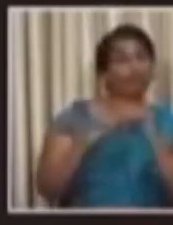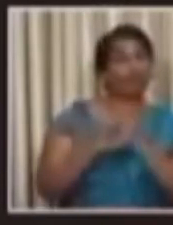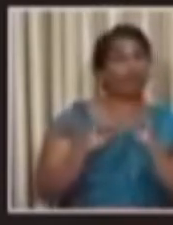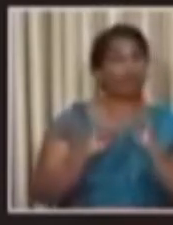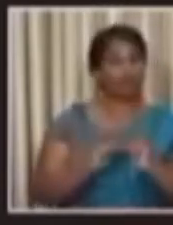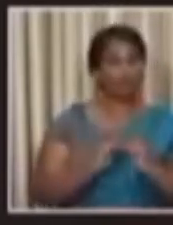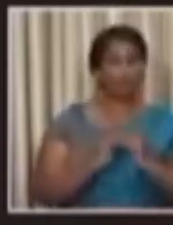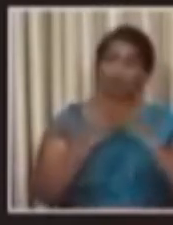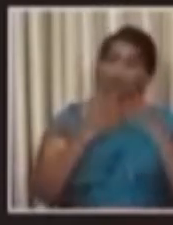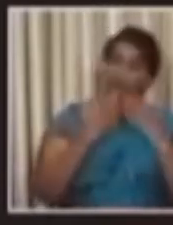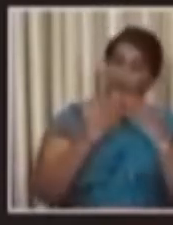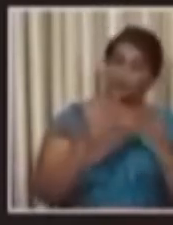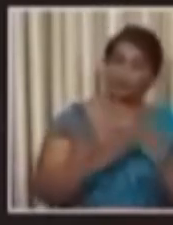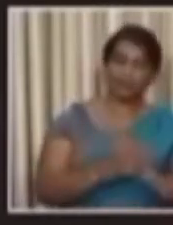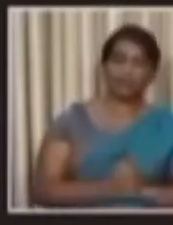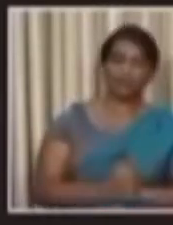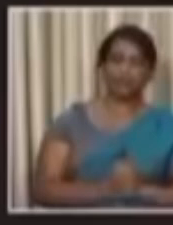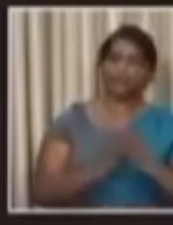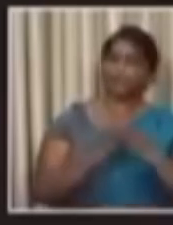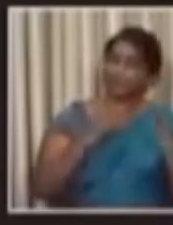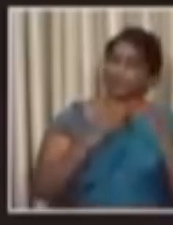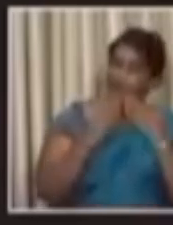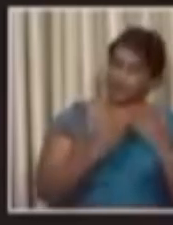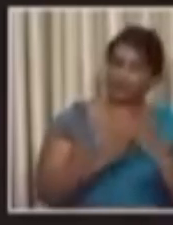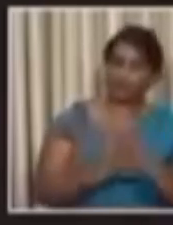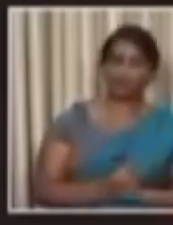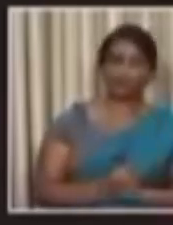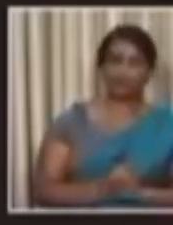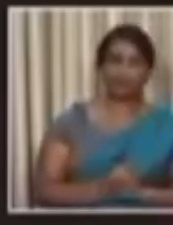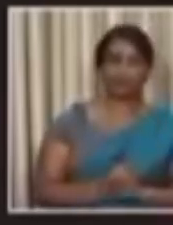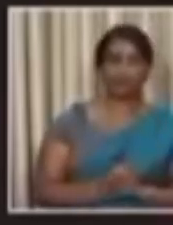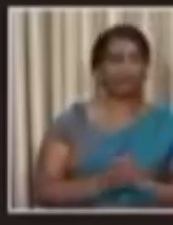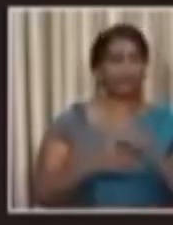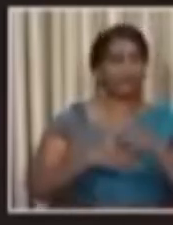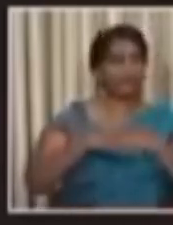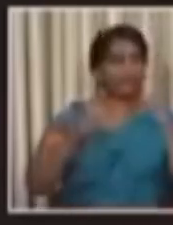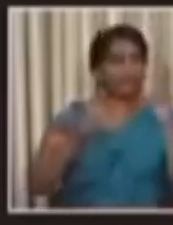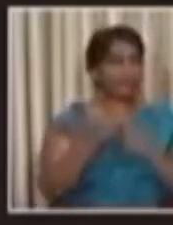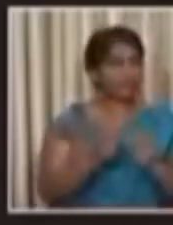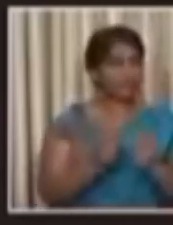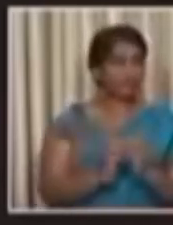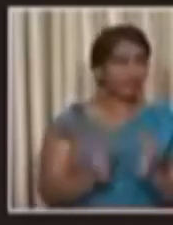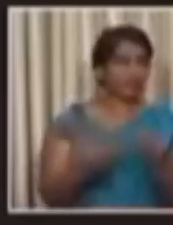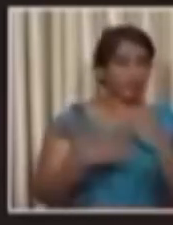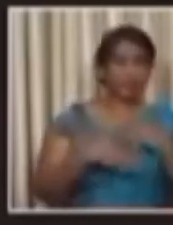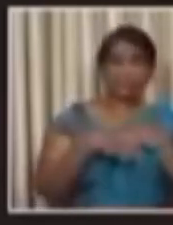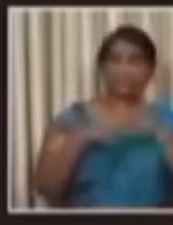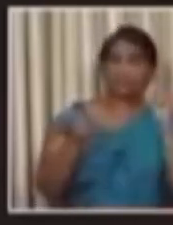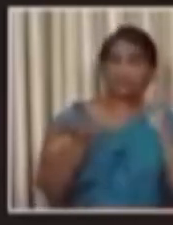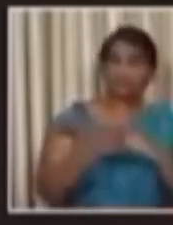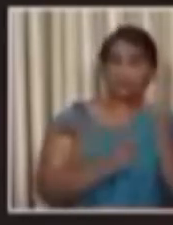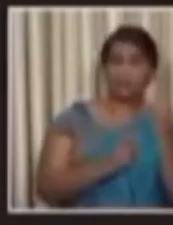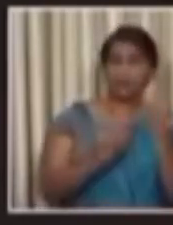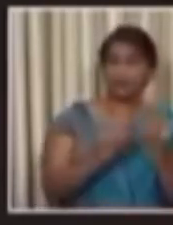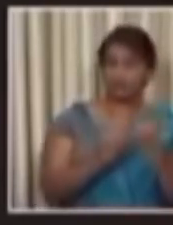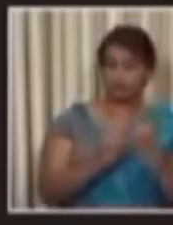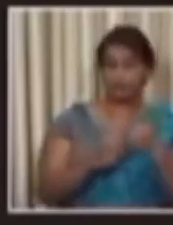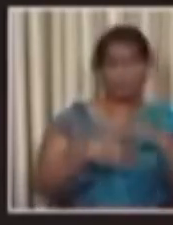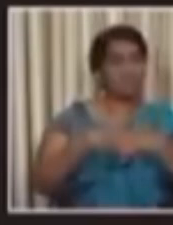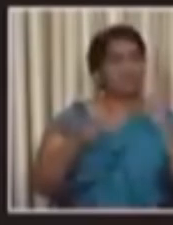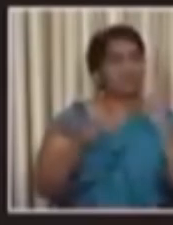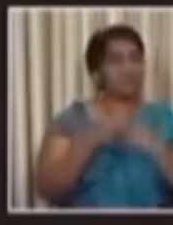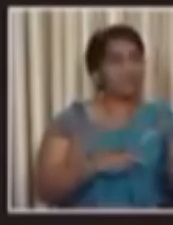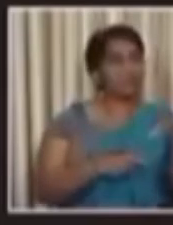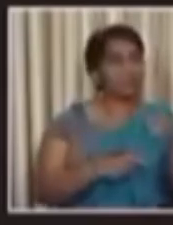උගන්වනවා. බොහොම ස්තුතියි, බොහොම ස්තුතියි ඒවට. ජාතිවාදයේ අවුස්සපු, ජාතිවාදයෙන් බලය ගත්ත,